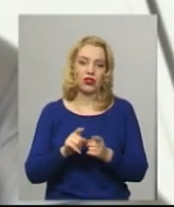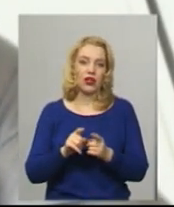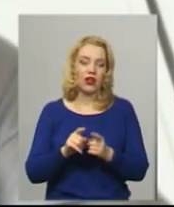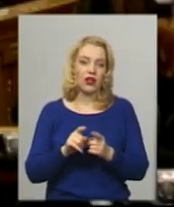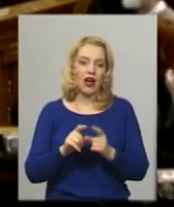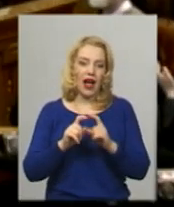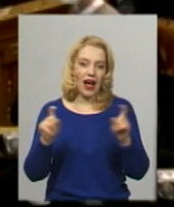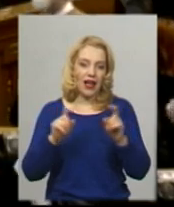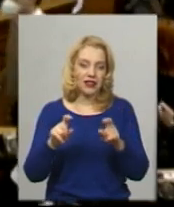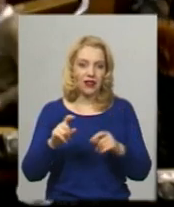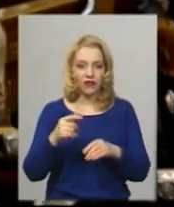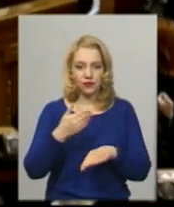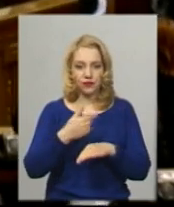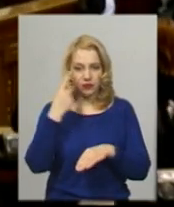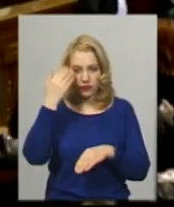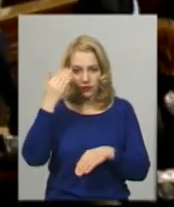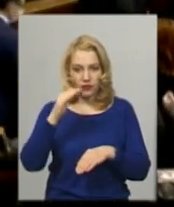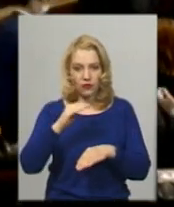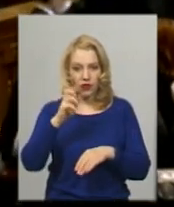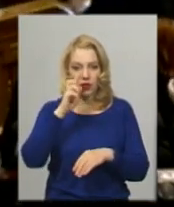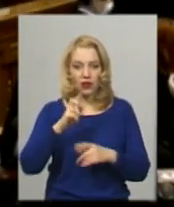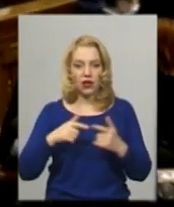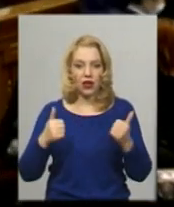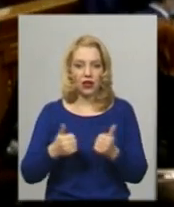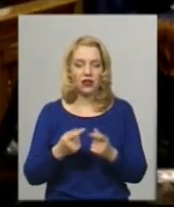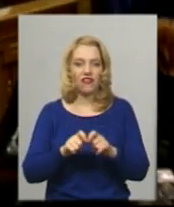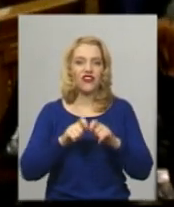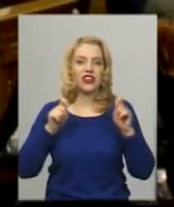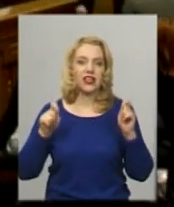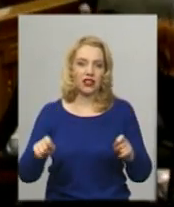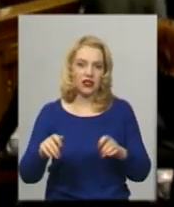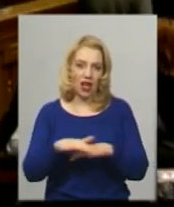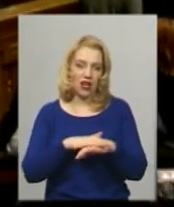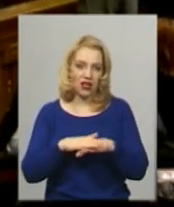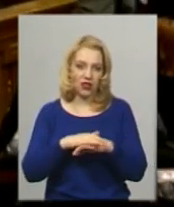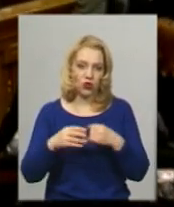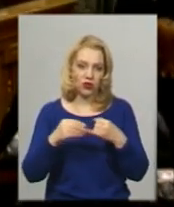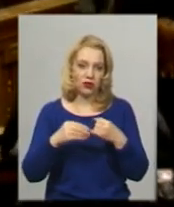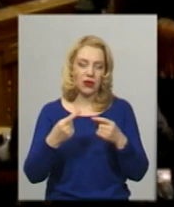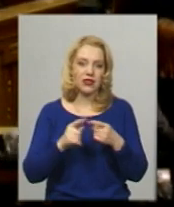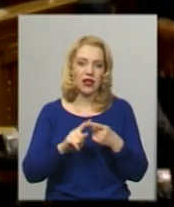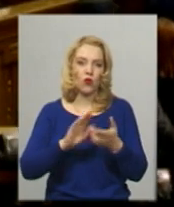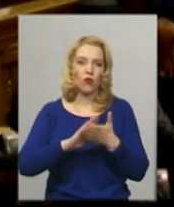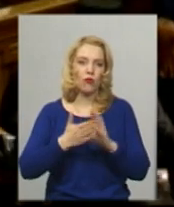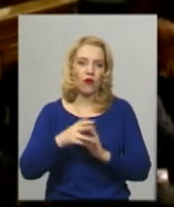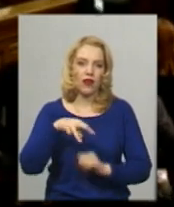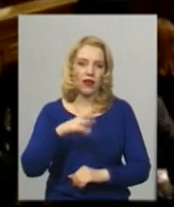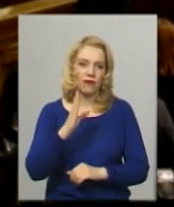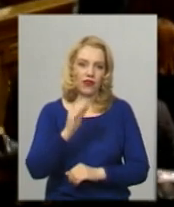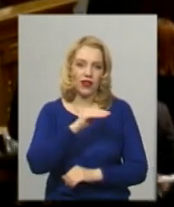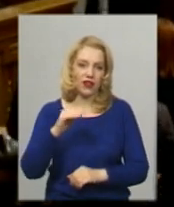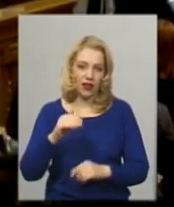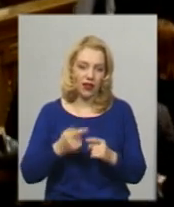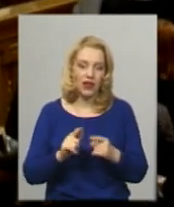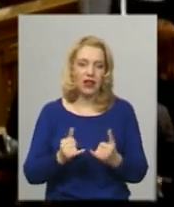з іноземних країн. Відкриття ринку землі – це одна із умов Міжнародного валютного фонду для продовження співпраці з Україною і надання нового